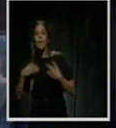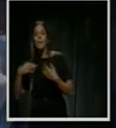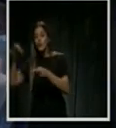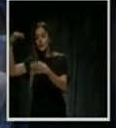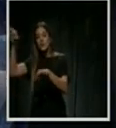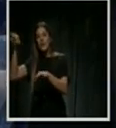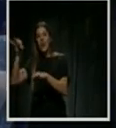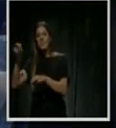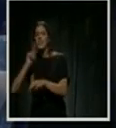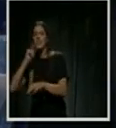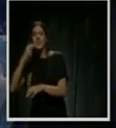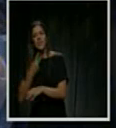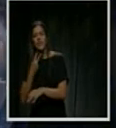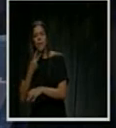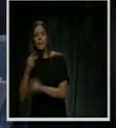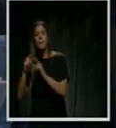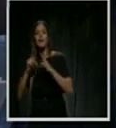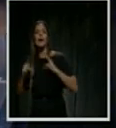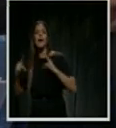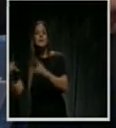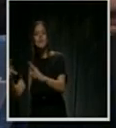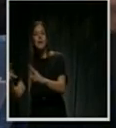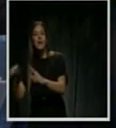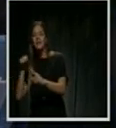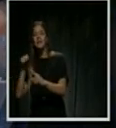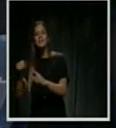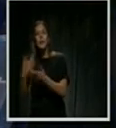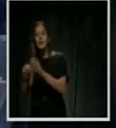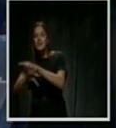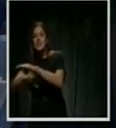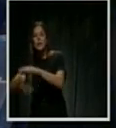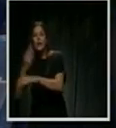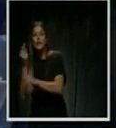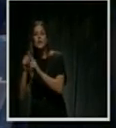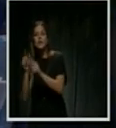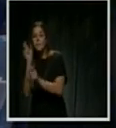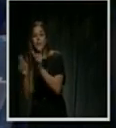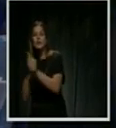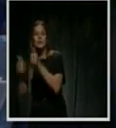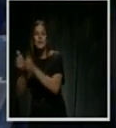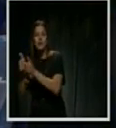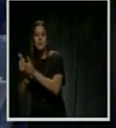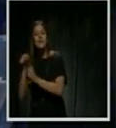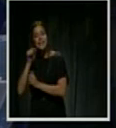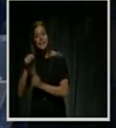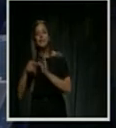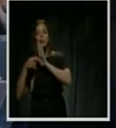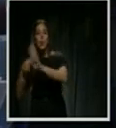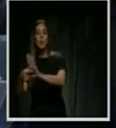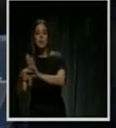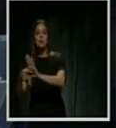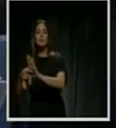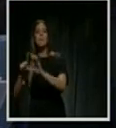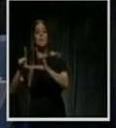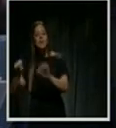folot illi kienu qegħdin imexxu minn Kastilja biex jisirqu l-flus tal-persuni b'diżabilità, int tittibgħat dan il-messaġġ u